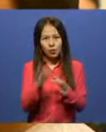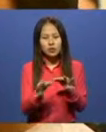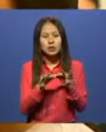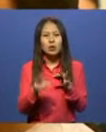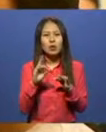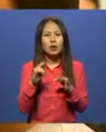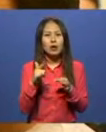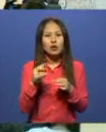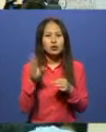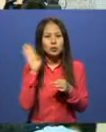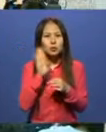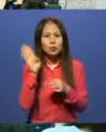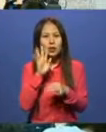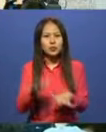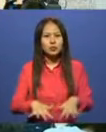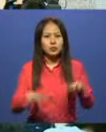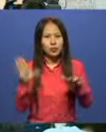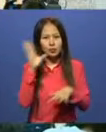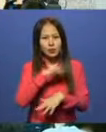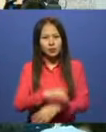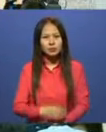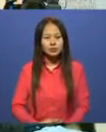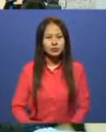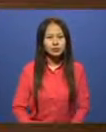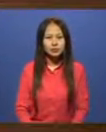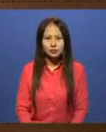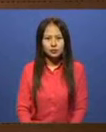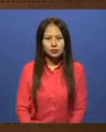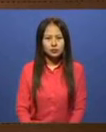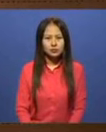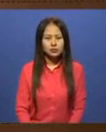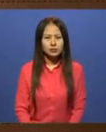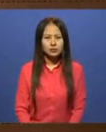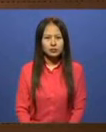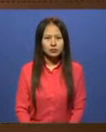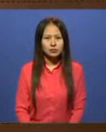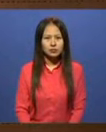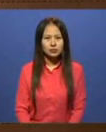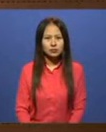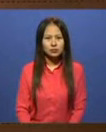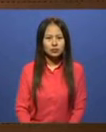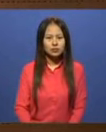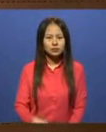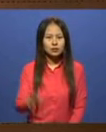Ақмола облысының Қорғалжын ауданының су басу қаупі бар дейді мамандар. Су астында қалған